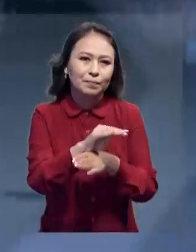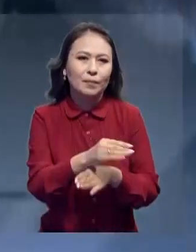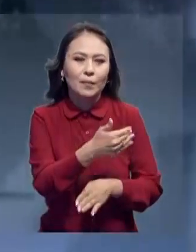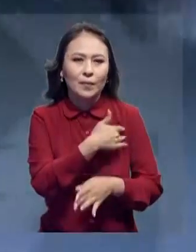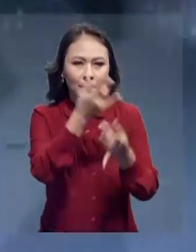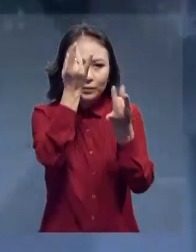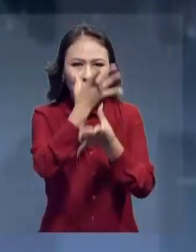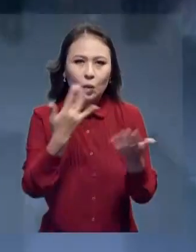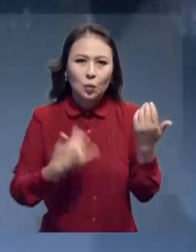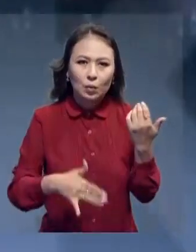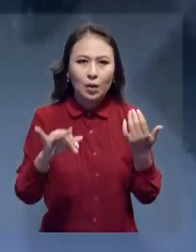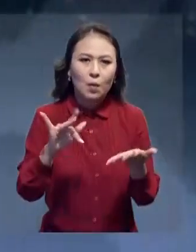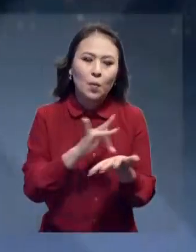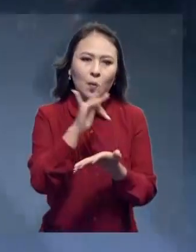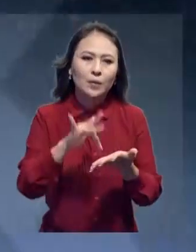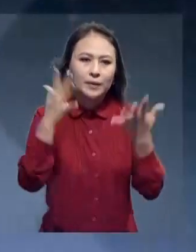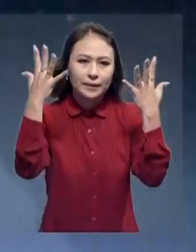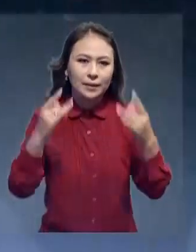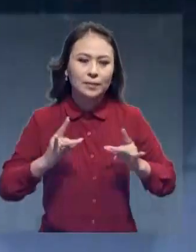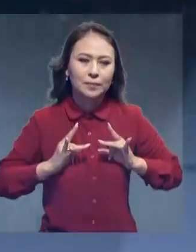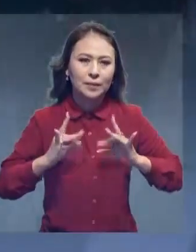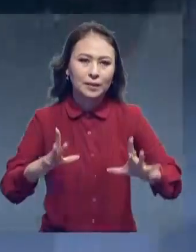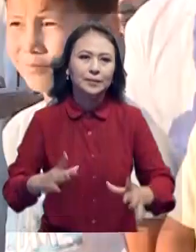мәдени шара домбыра және қала күніне арналған.